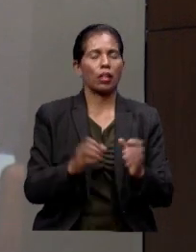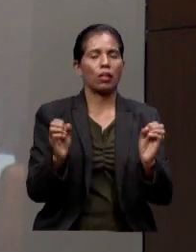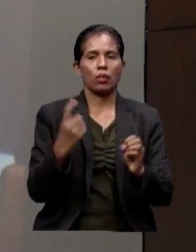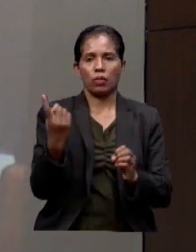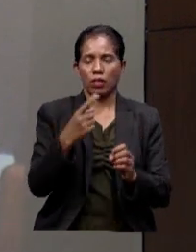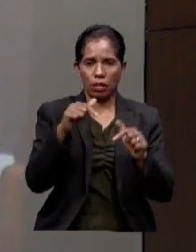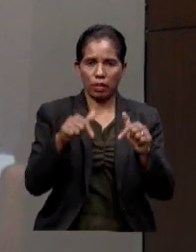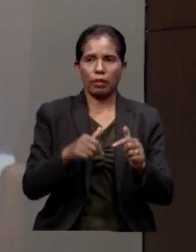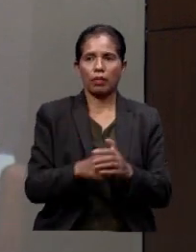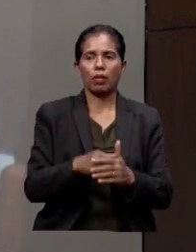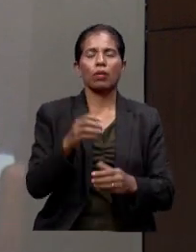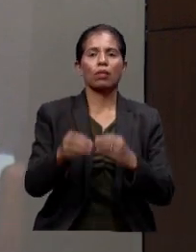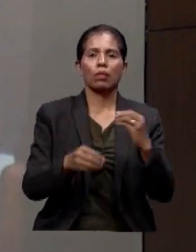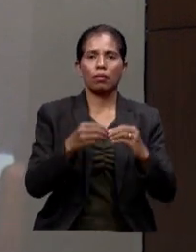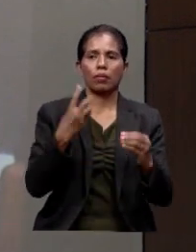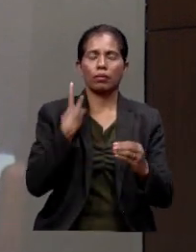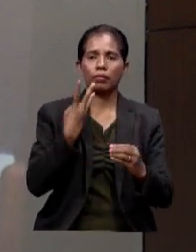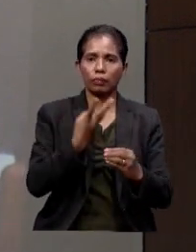deit i kona ba itania